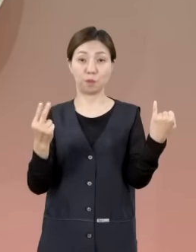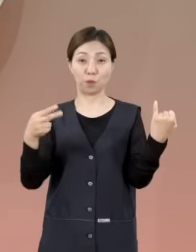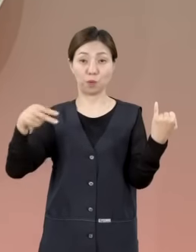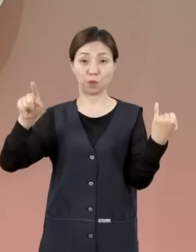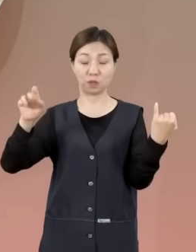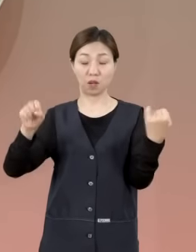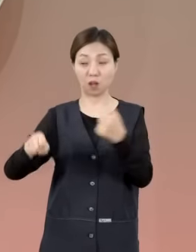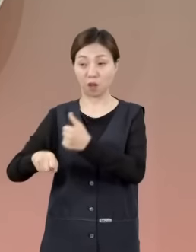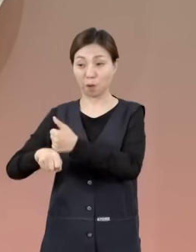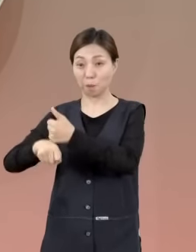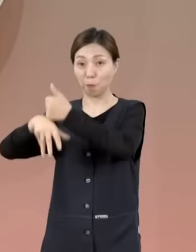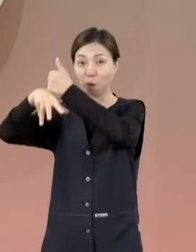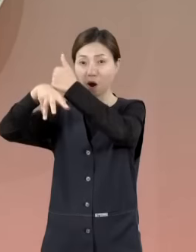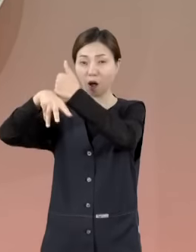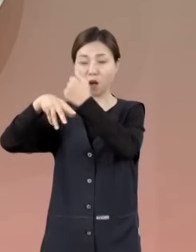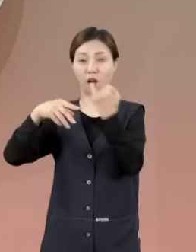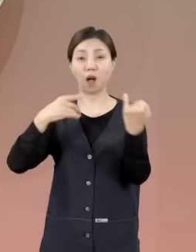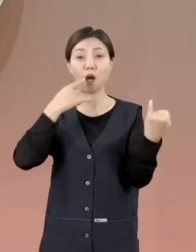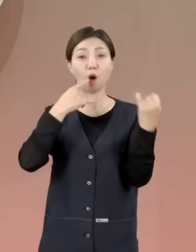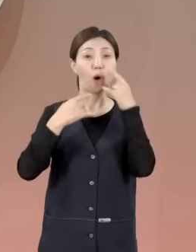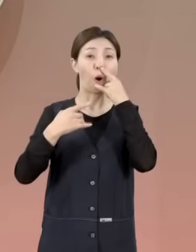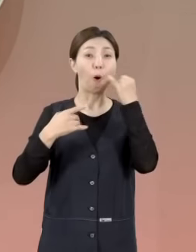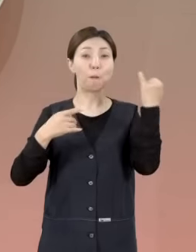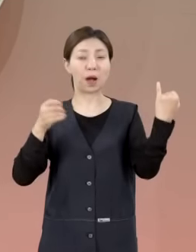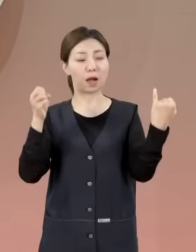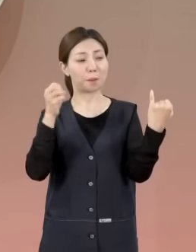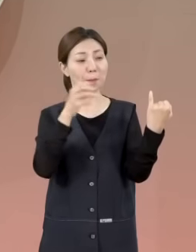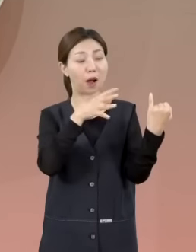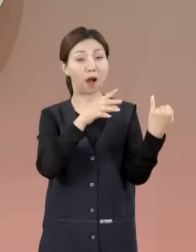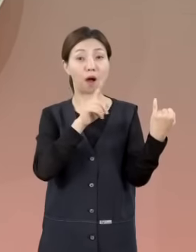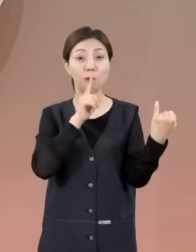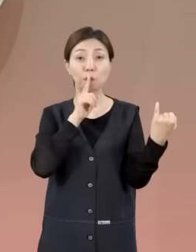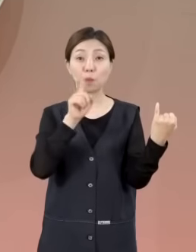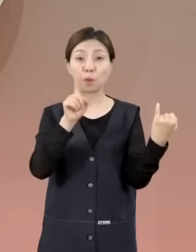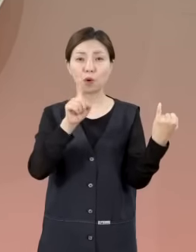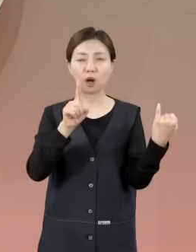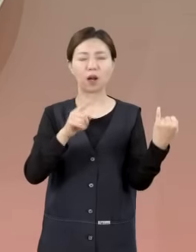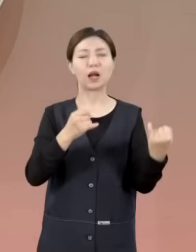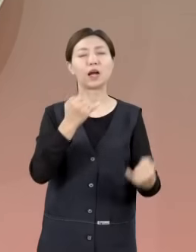주셨습니다 그리고 태 묘상 보살님이